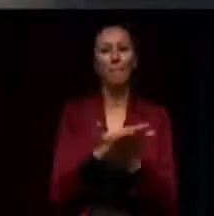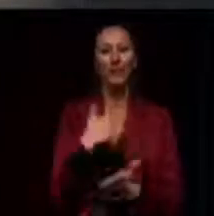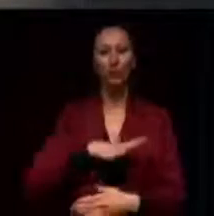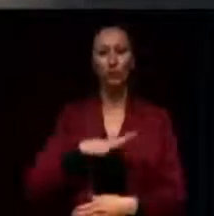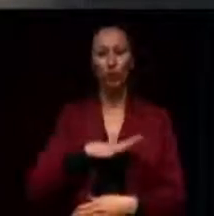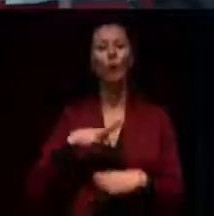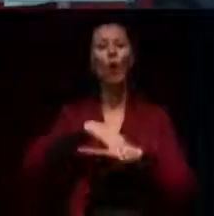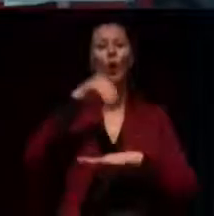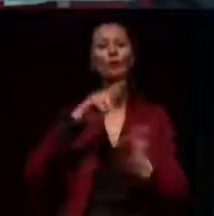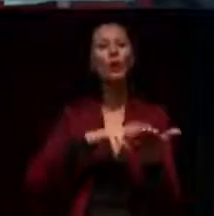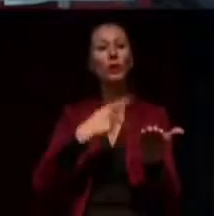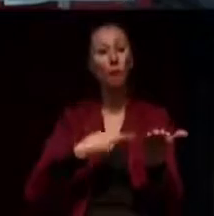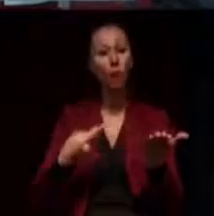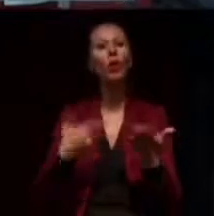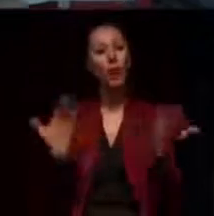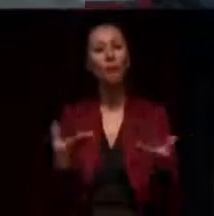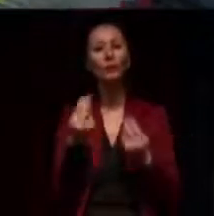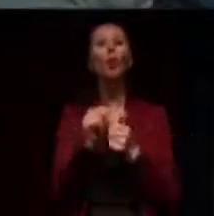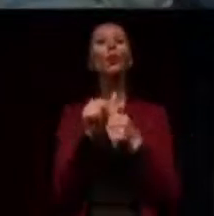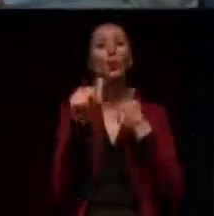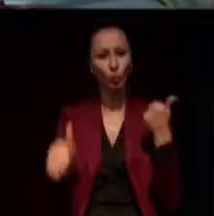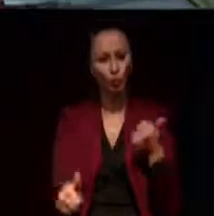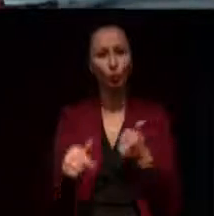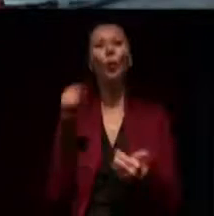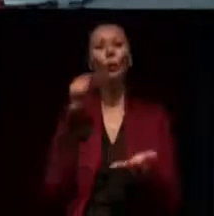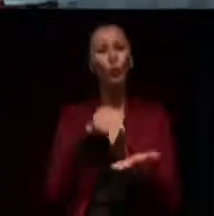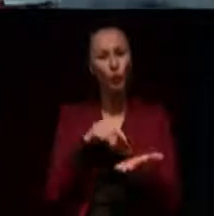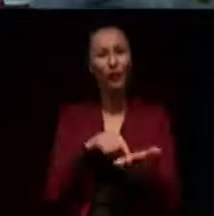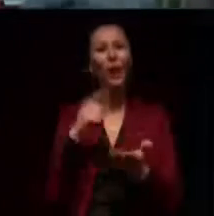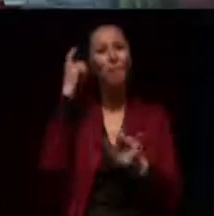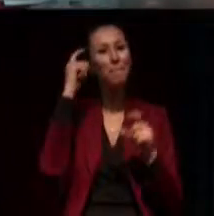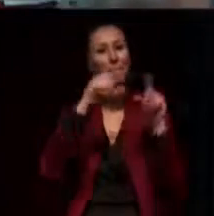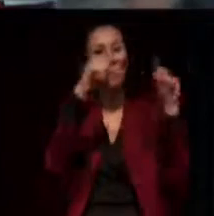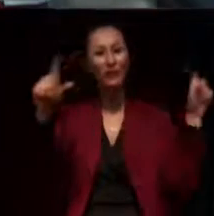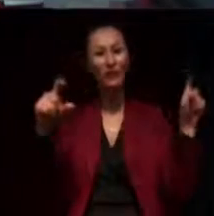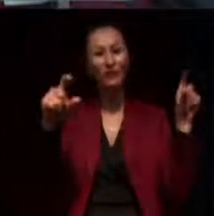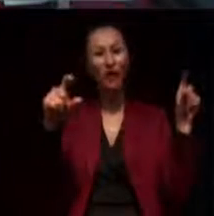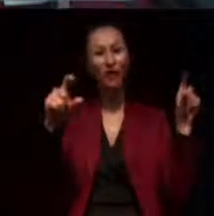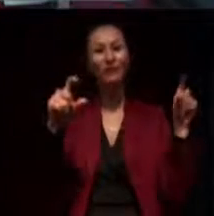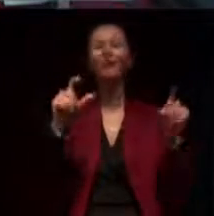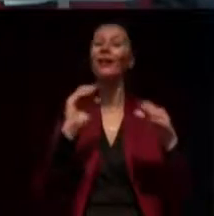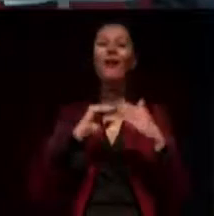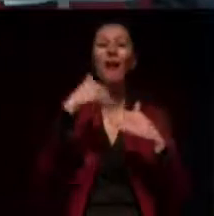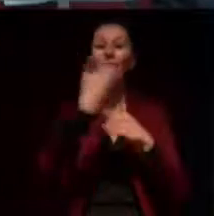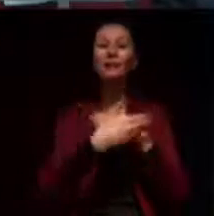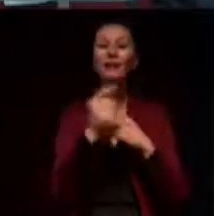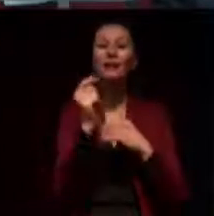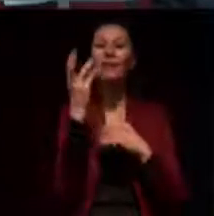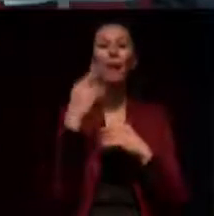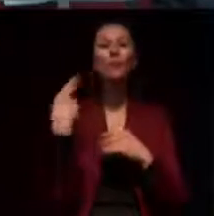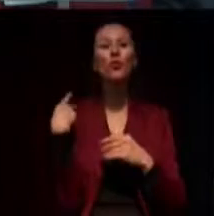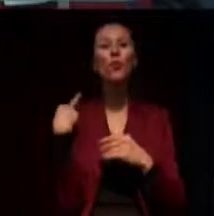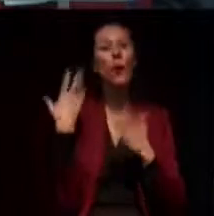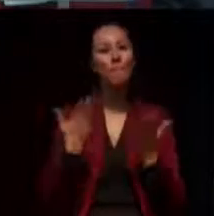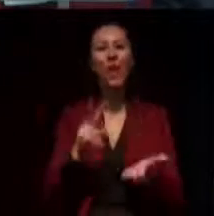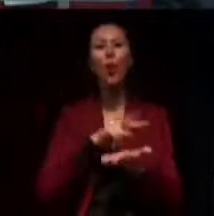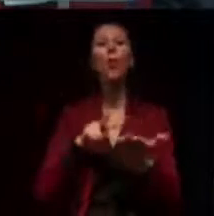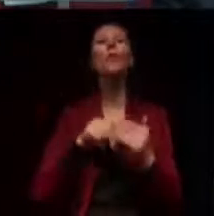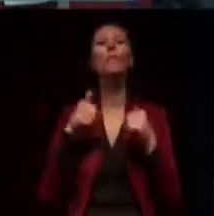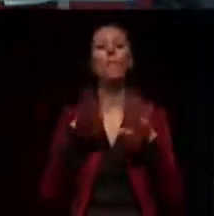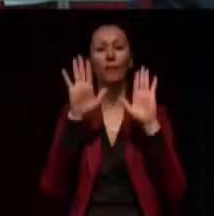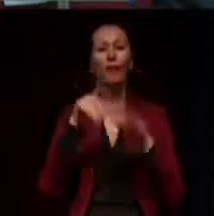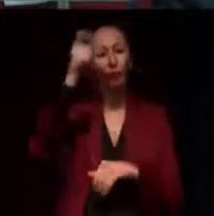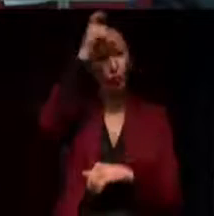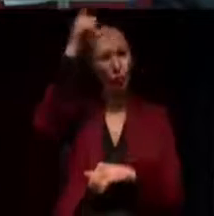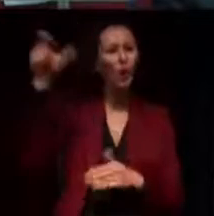istiyorum. Komisyon raporları tabii çok uzun. Bunları da başlıklar halinde, hatta arkasındaki rakamları dahi bile okumadan,